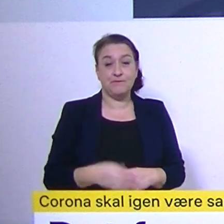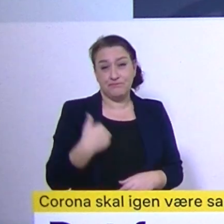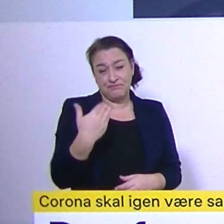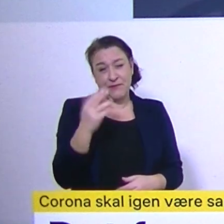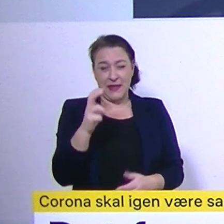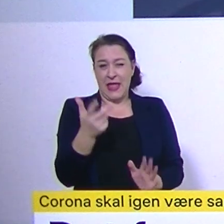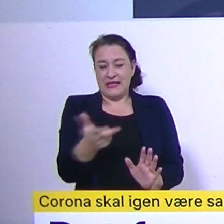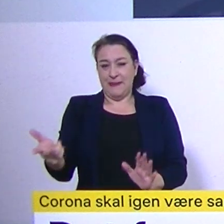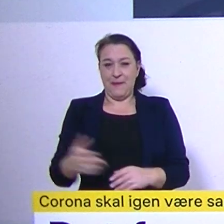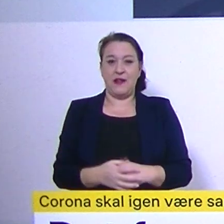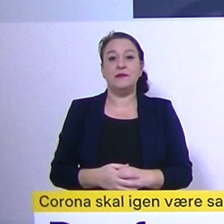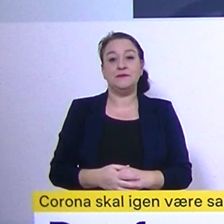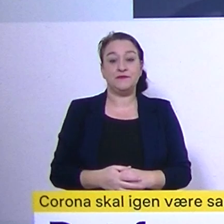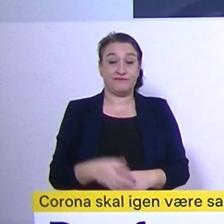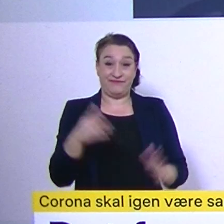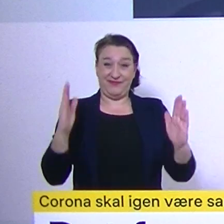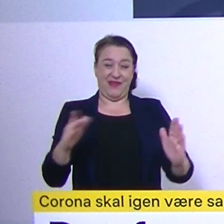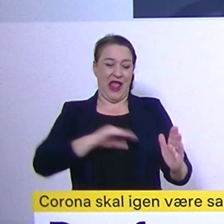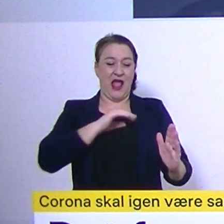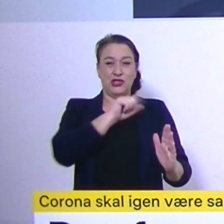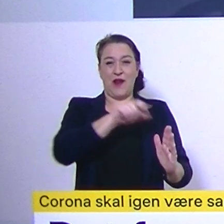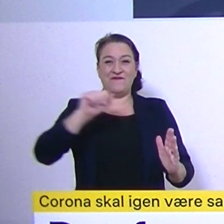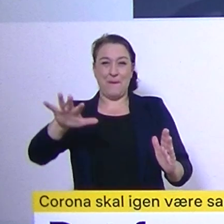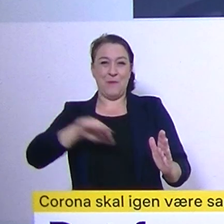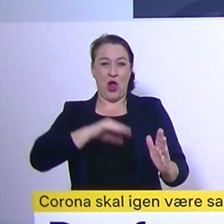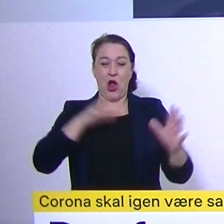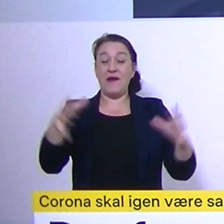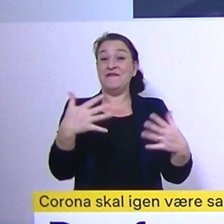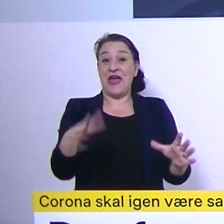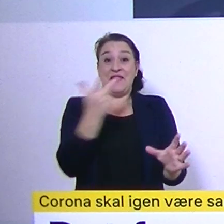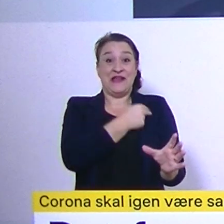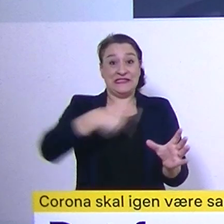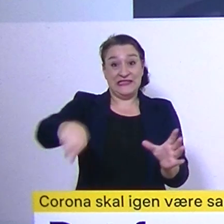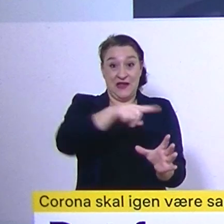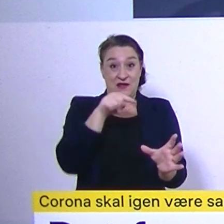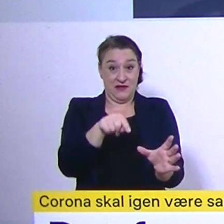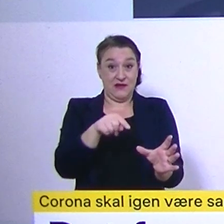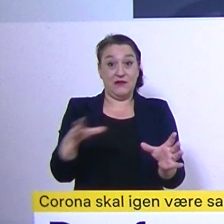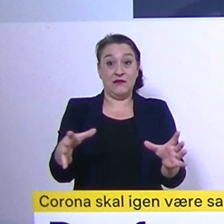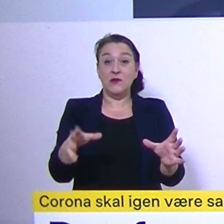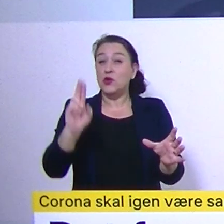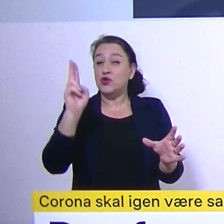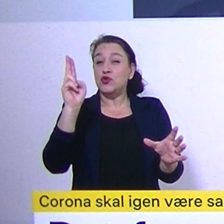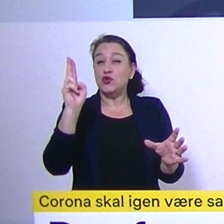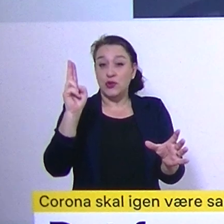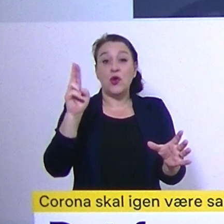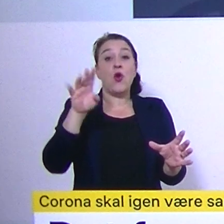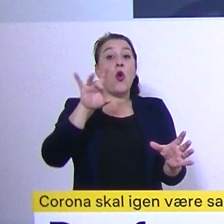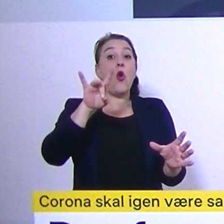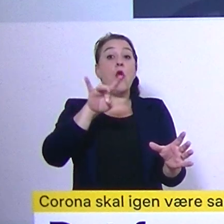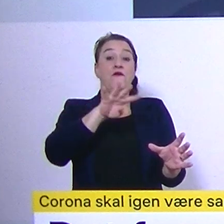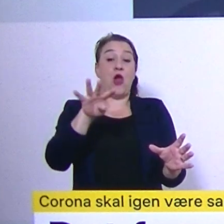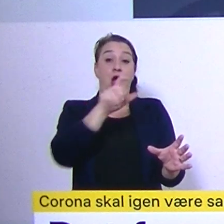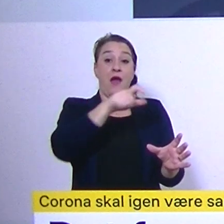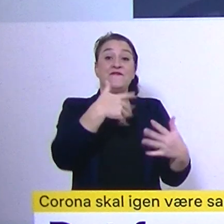12-15-årige, der er vaccineret, så er der lige nu 48 smittede per 100.000